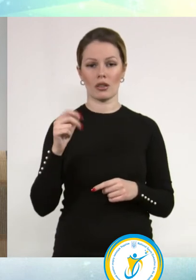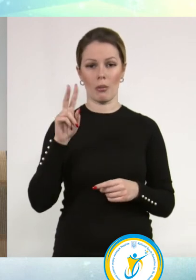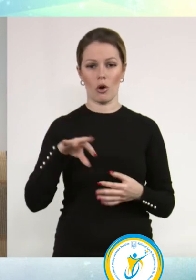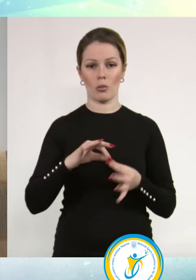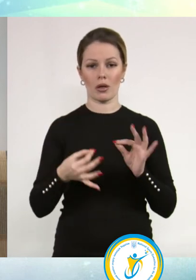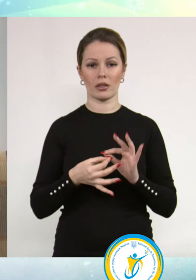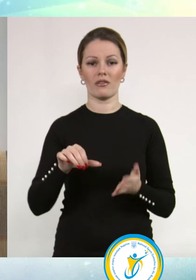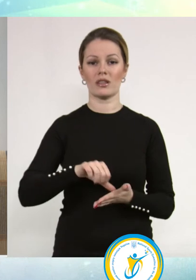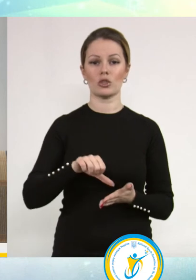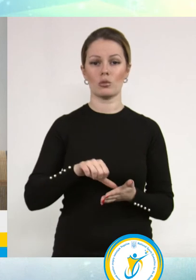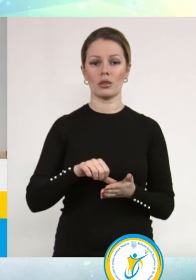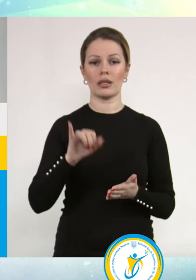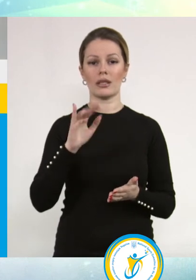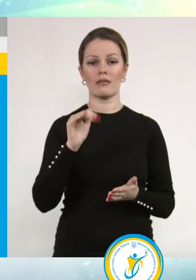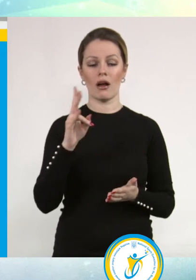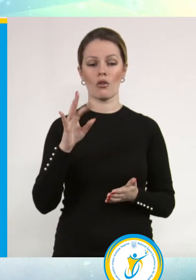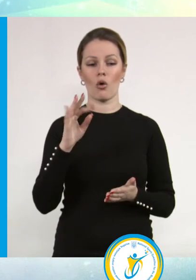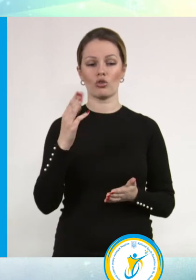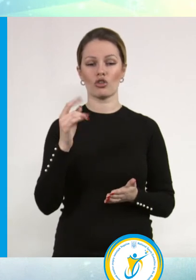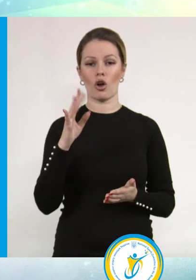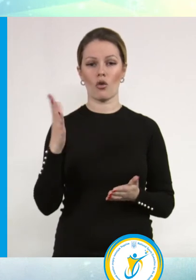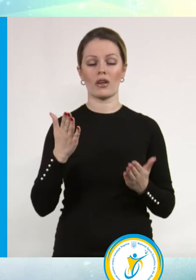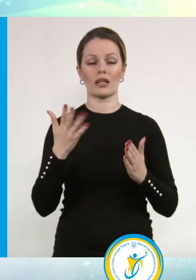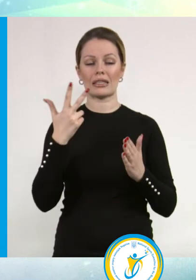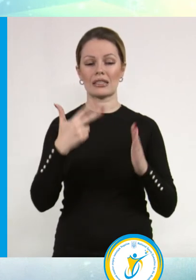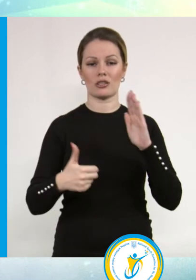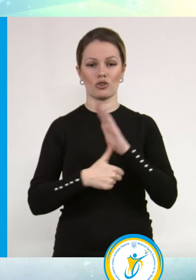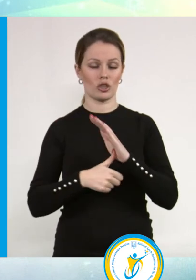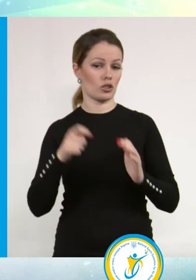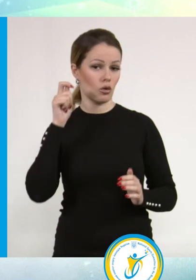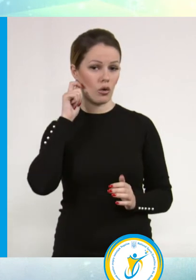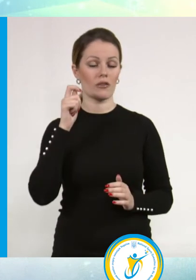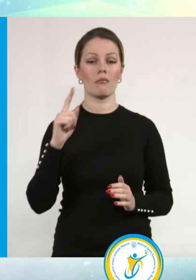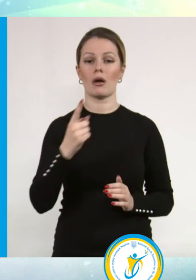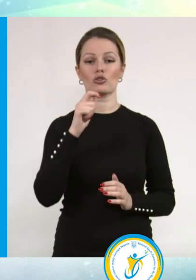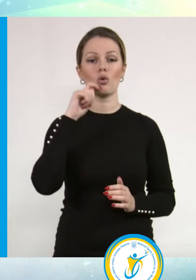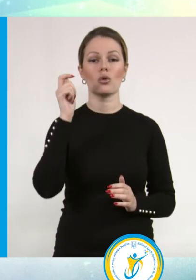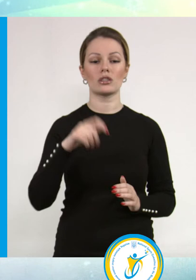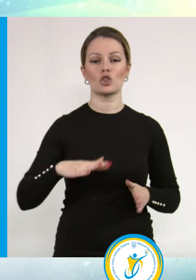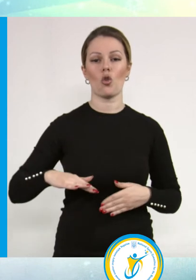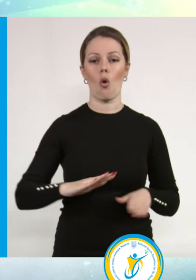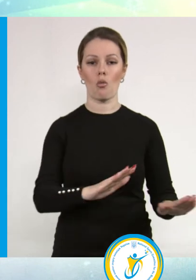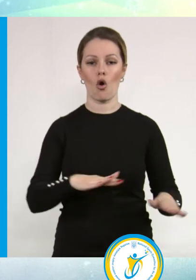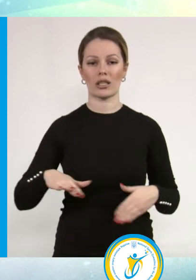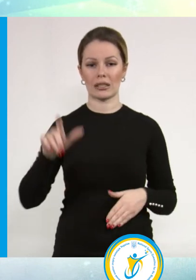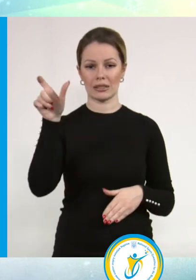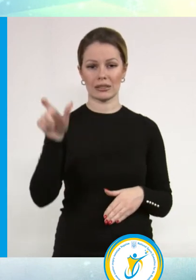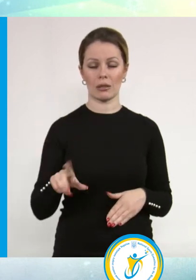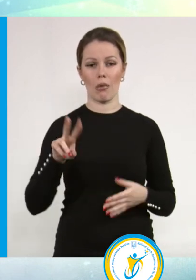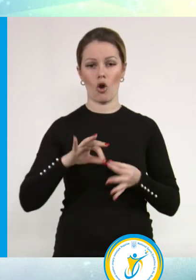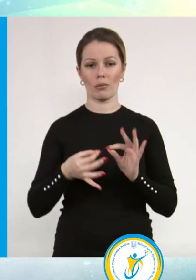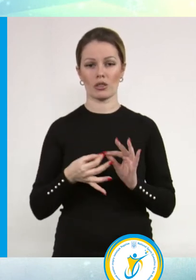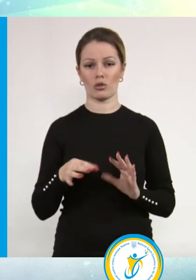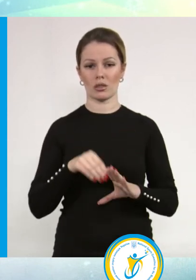на Паралімпіаді виступить Іван Ошаров, якому 36 років. Перший український сноубордист